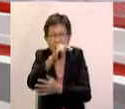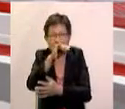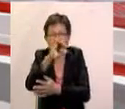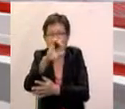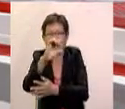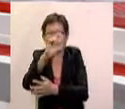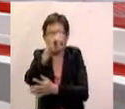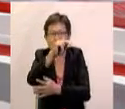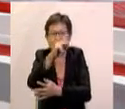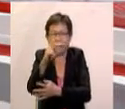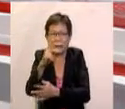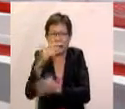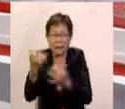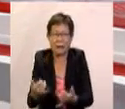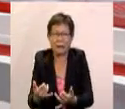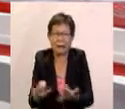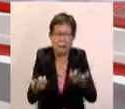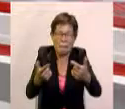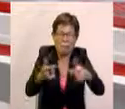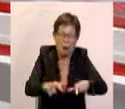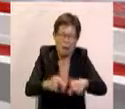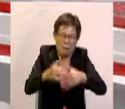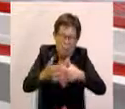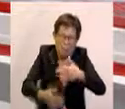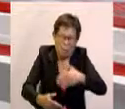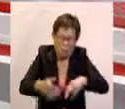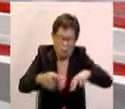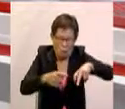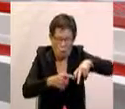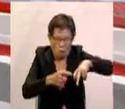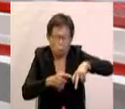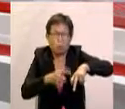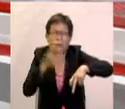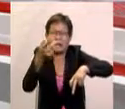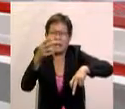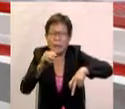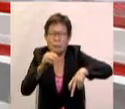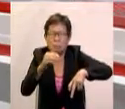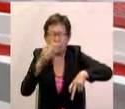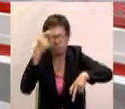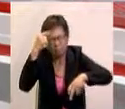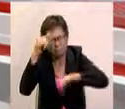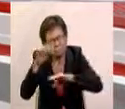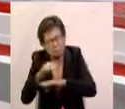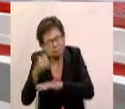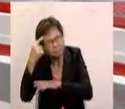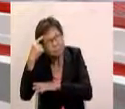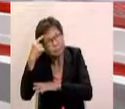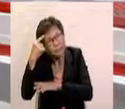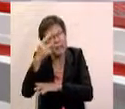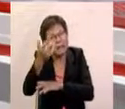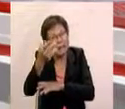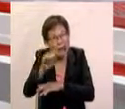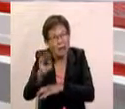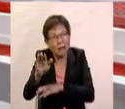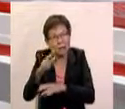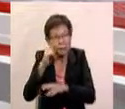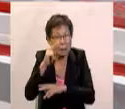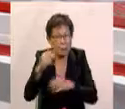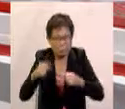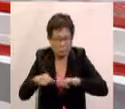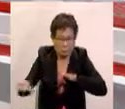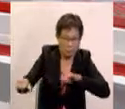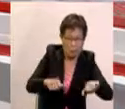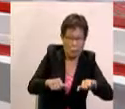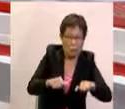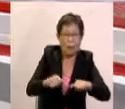Syahiran Khidmat yang kini dilanda kecederaan lutut. Kim Swee membayangkan Nick Akif hanya akan sempat cergas dalam